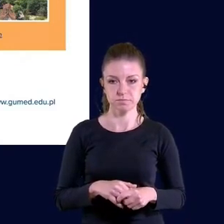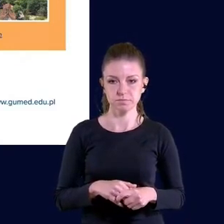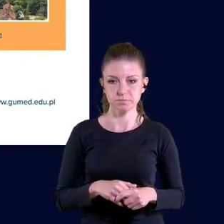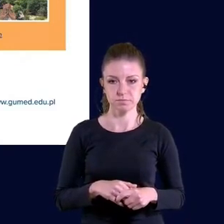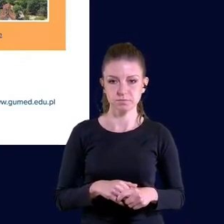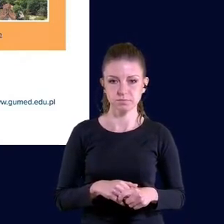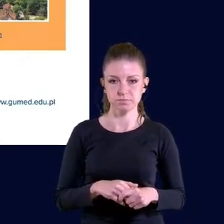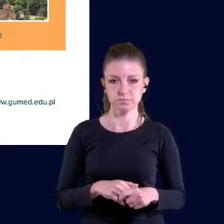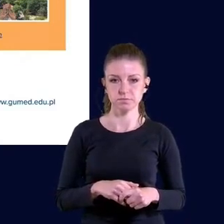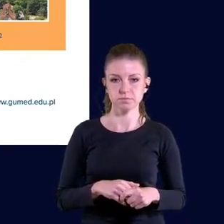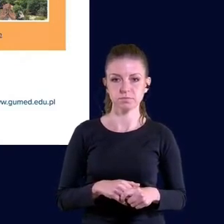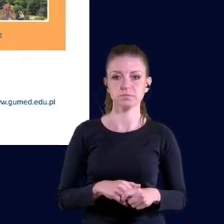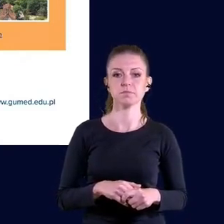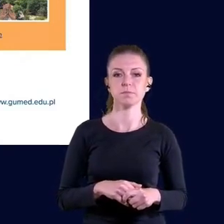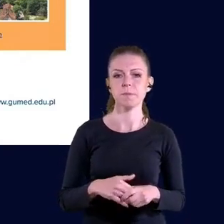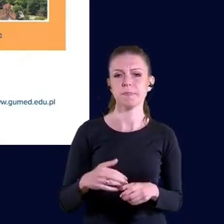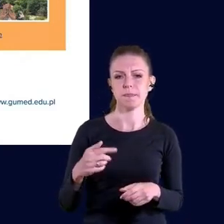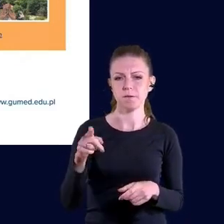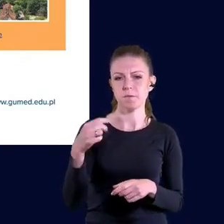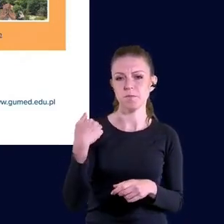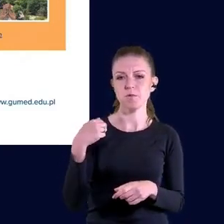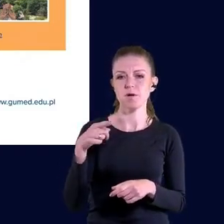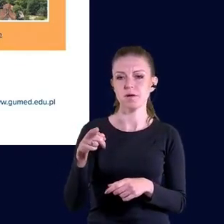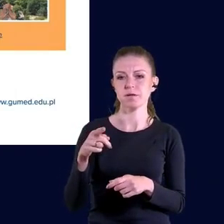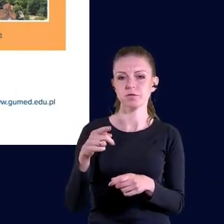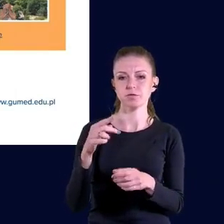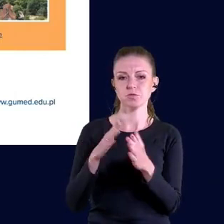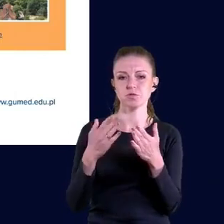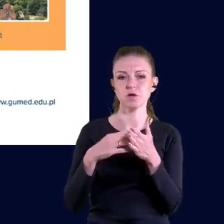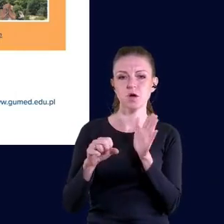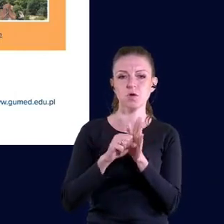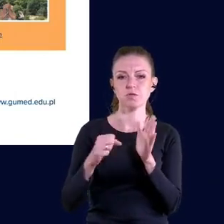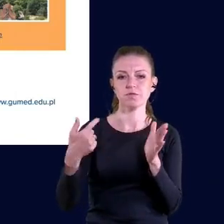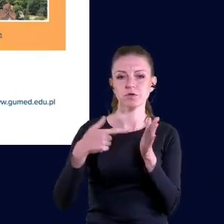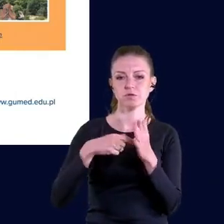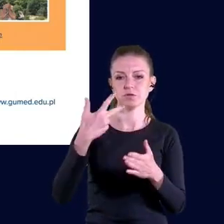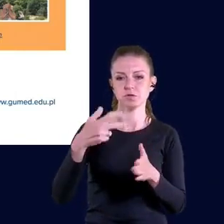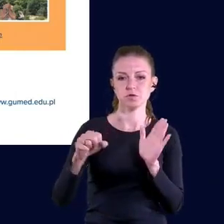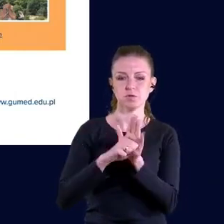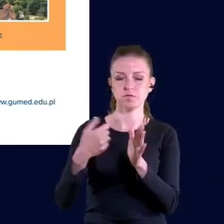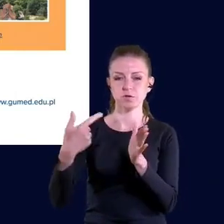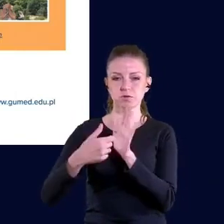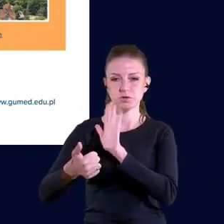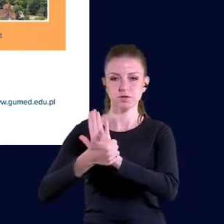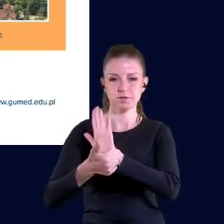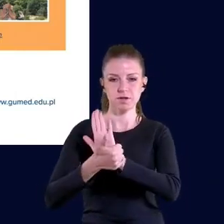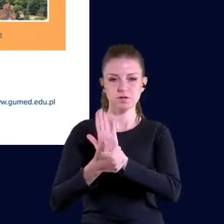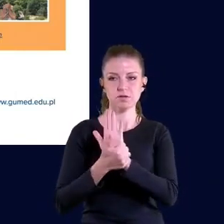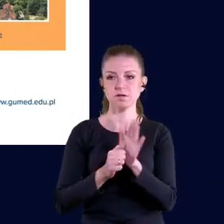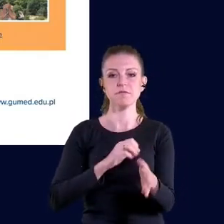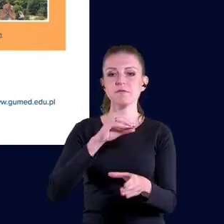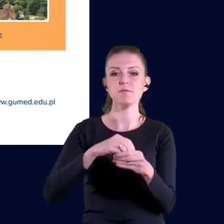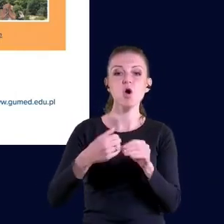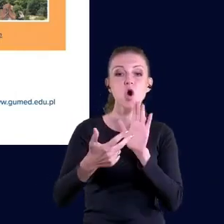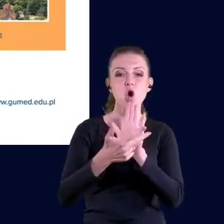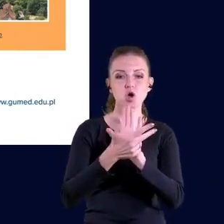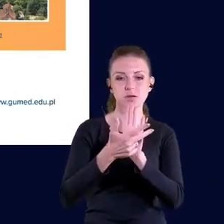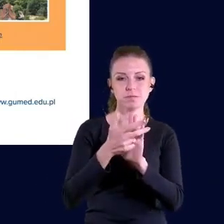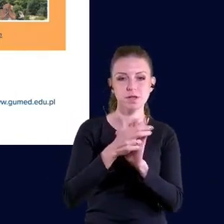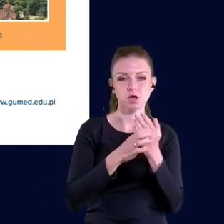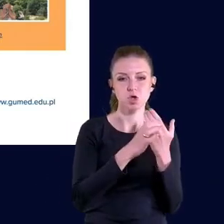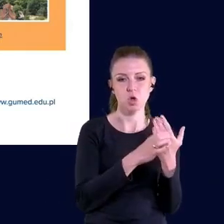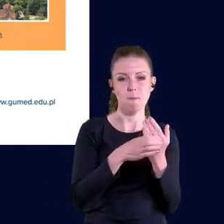byłym pracownikom naszej uczelni była wydawana latach 2003-2016 obejmuje 18 tomów